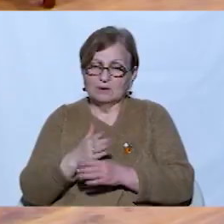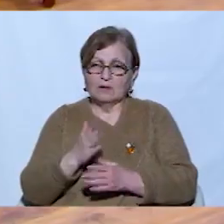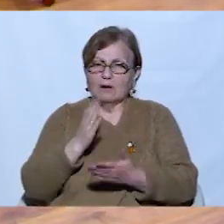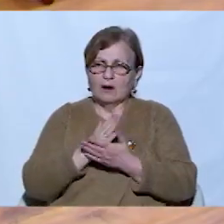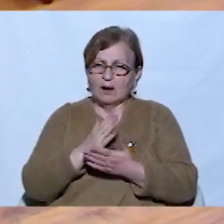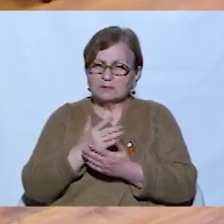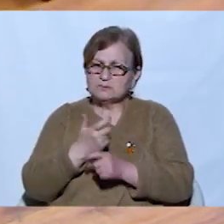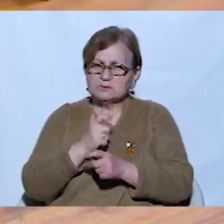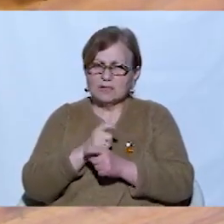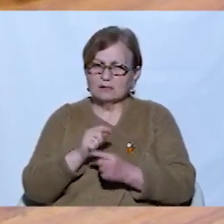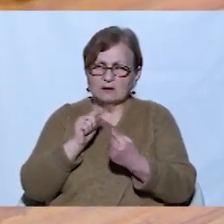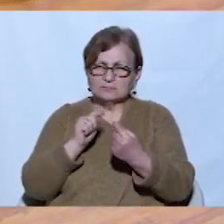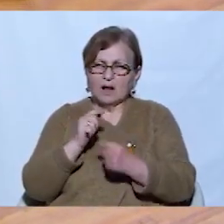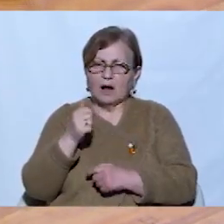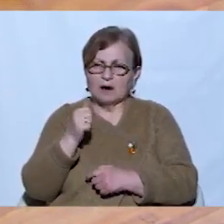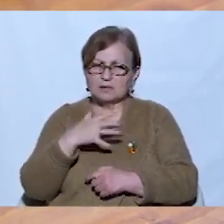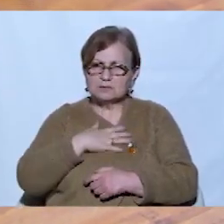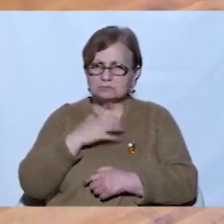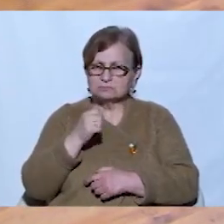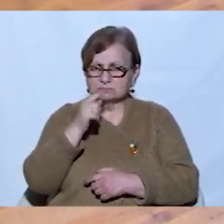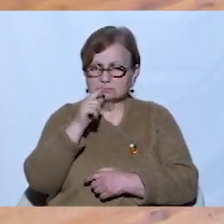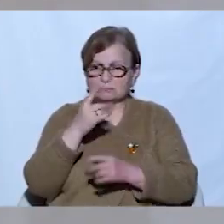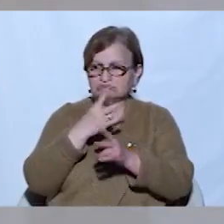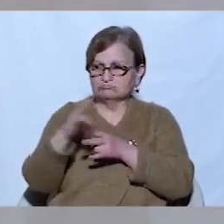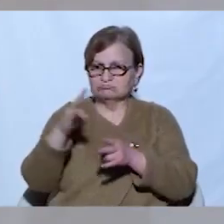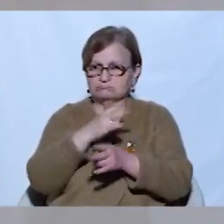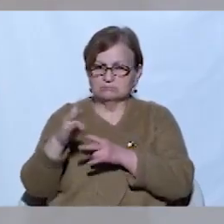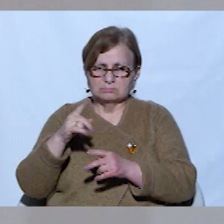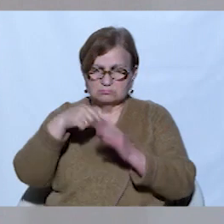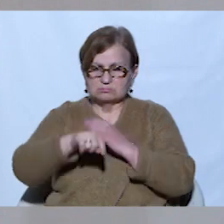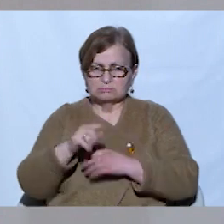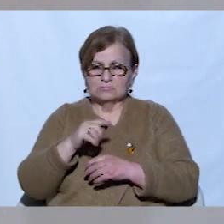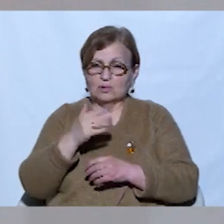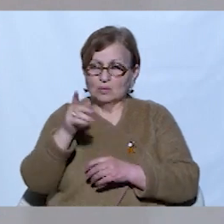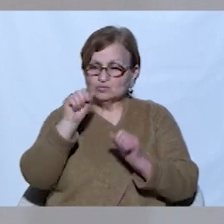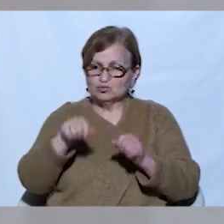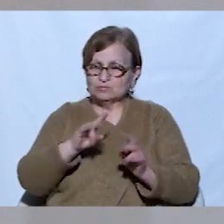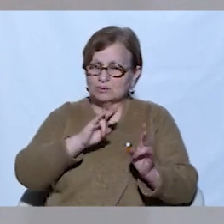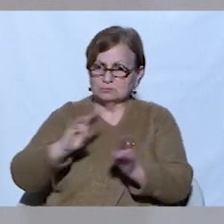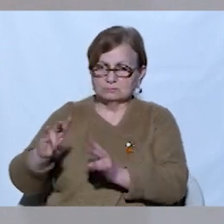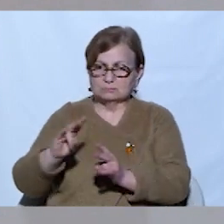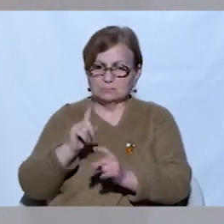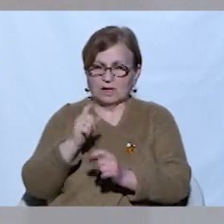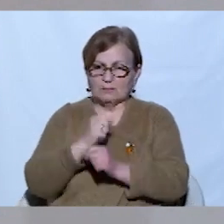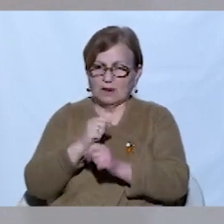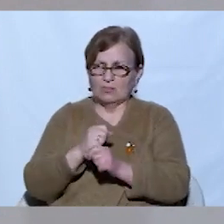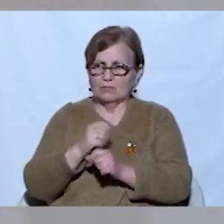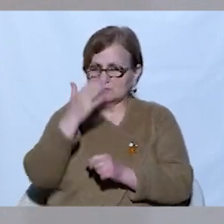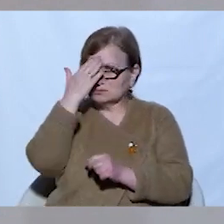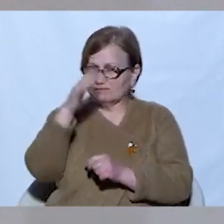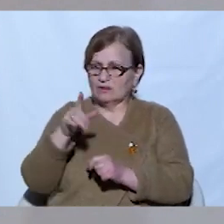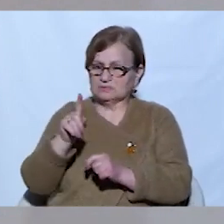აგრესიული ქცევა, აგრესიული ქცევა გულისხმობს ზიანის მიყენებას და